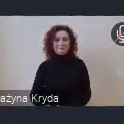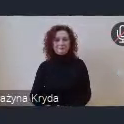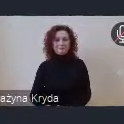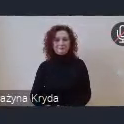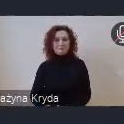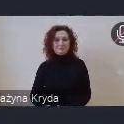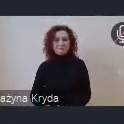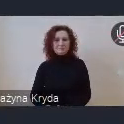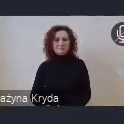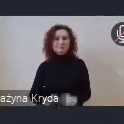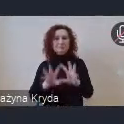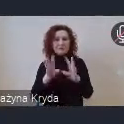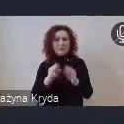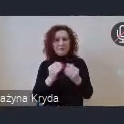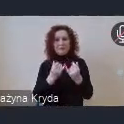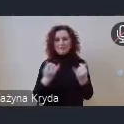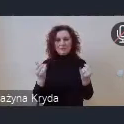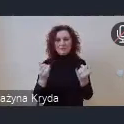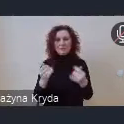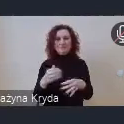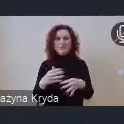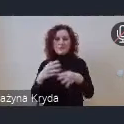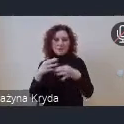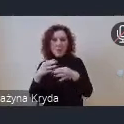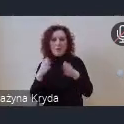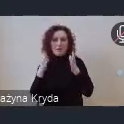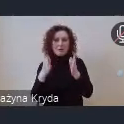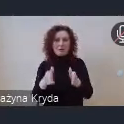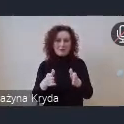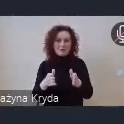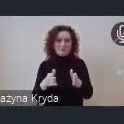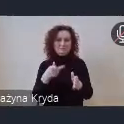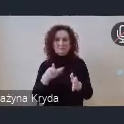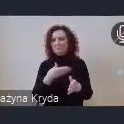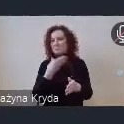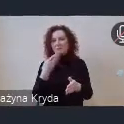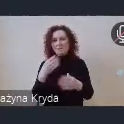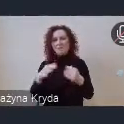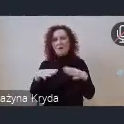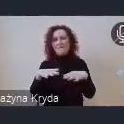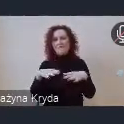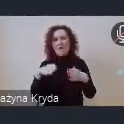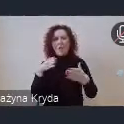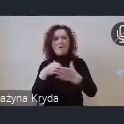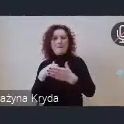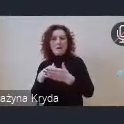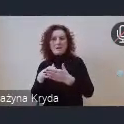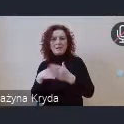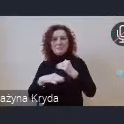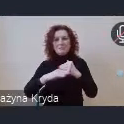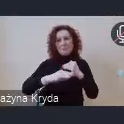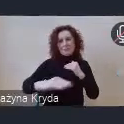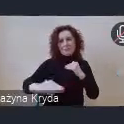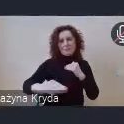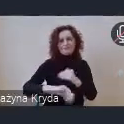wszelkiego rodzaju schodów korytarzach jest oczywiście brak zapewnienia wolnych od barier przestrzeni poruszania się poziomych przestrzeni